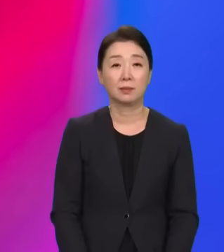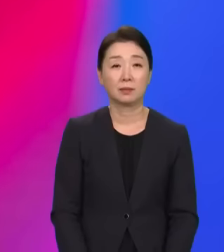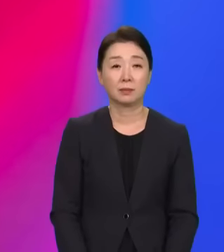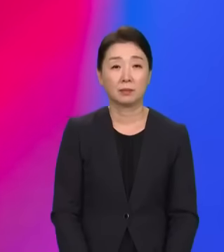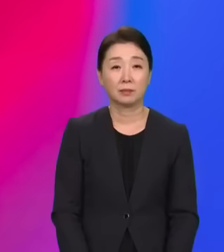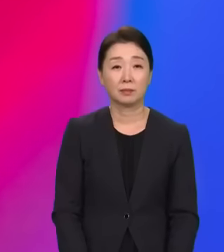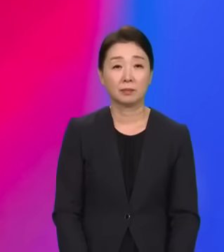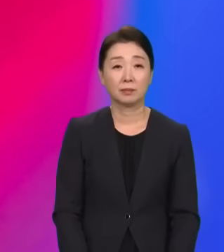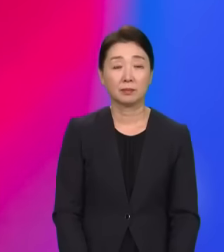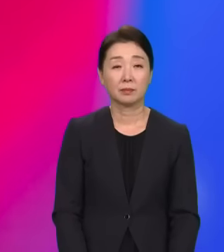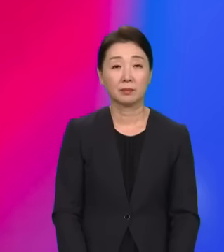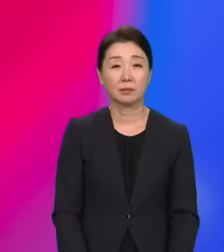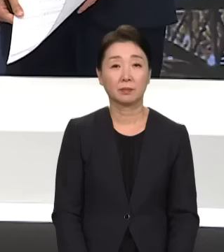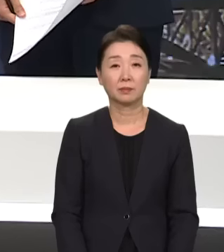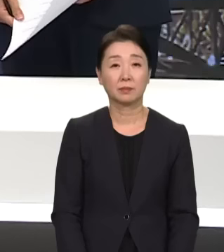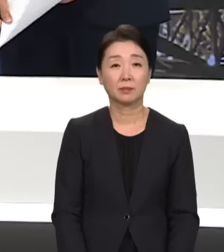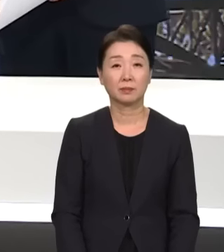정강현입니다.